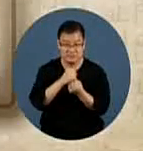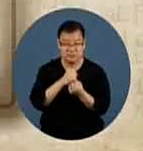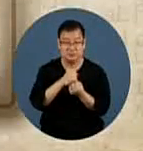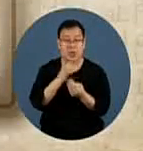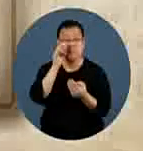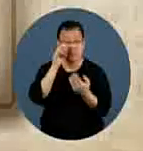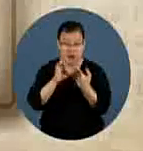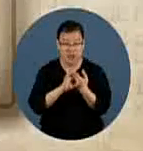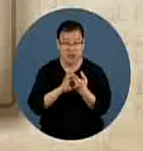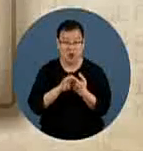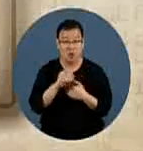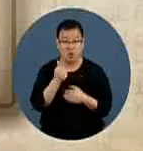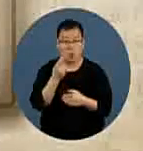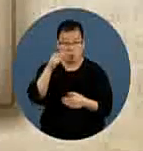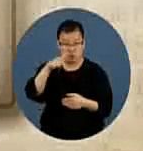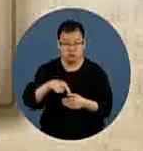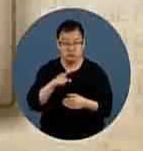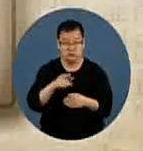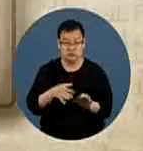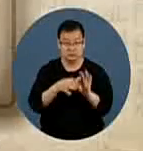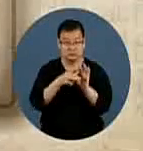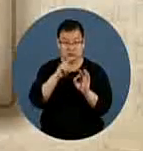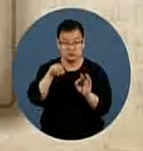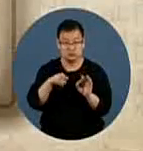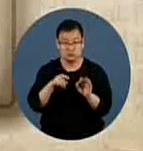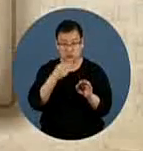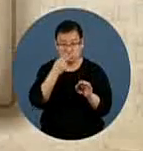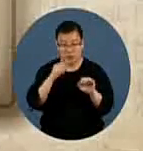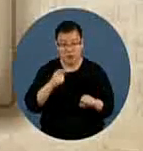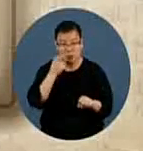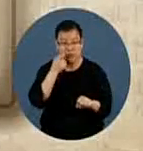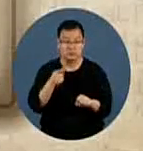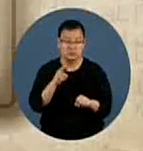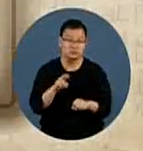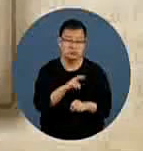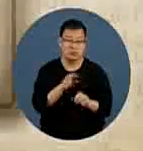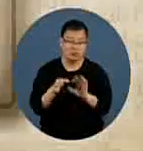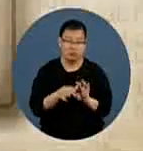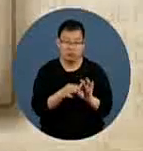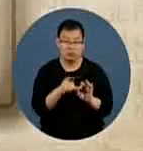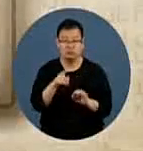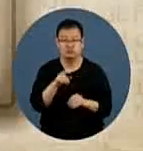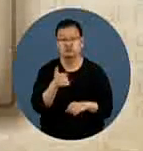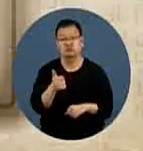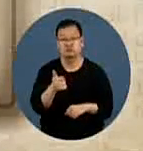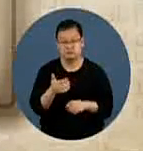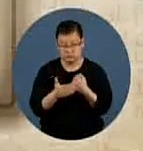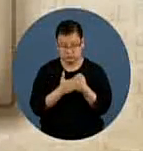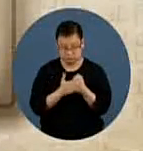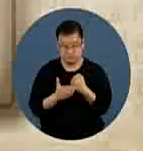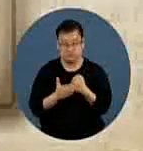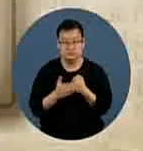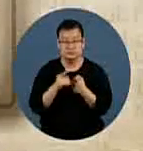만약에 호구를 치거나 이으면 자체가 못 살아있고 백이 나릴자로 넘어가면 큰일 납니다. 네. 네, 저러기 전에